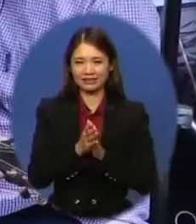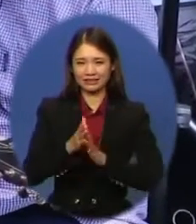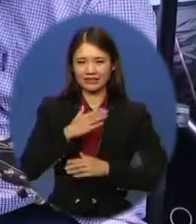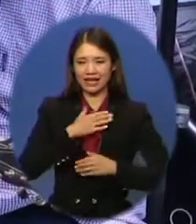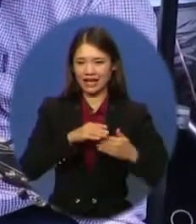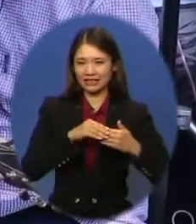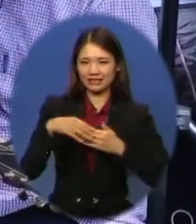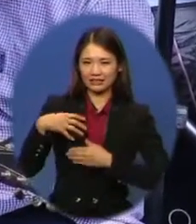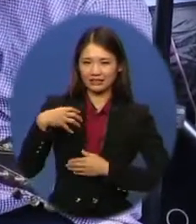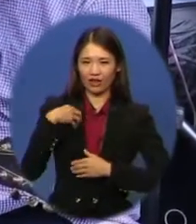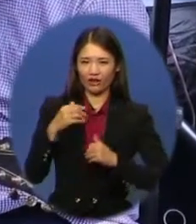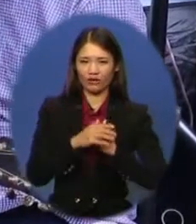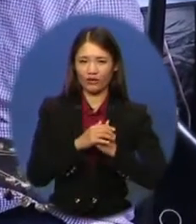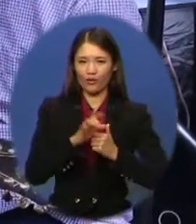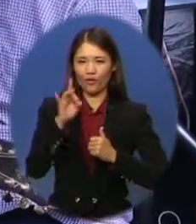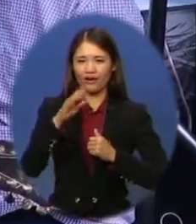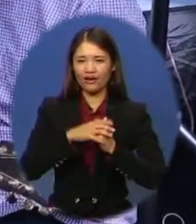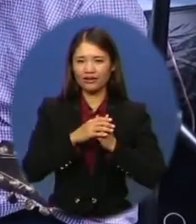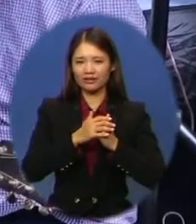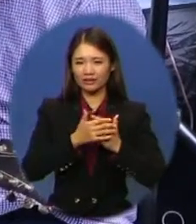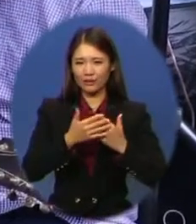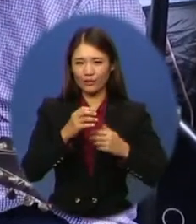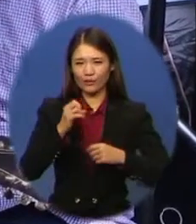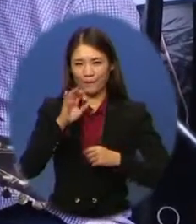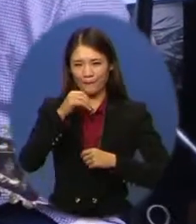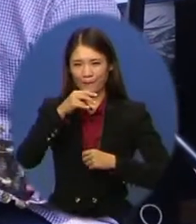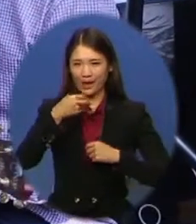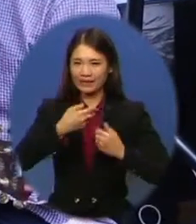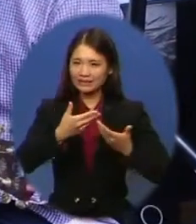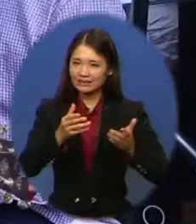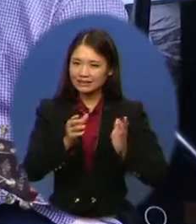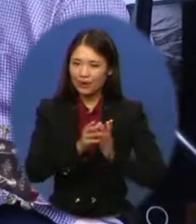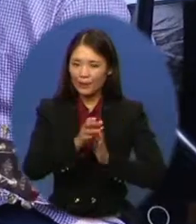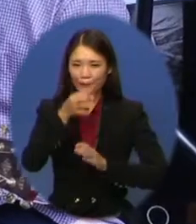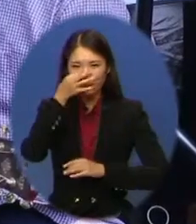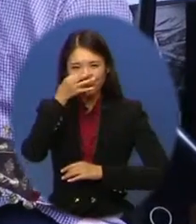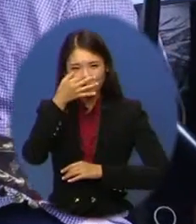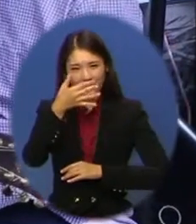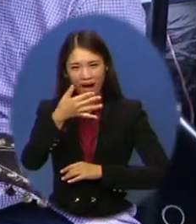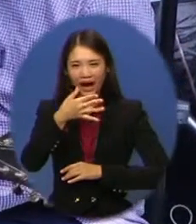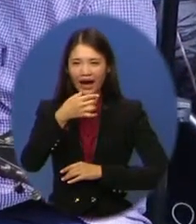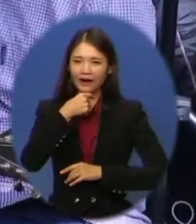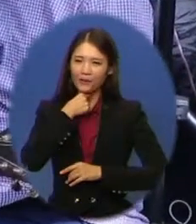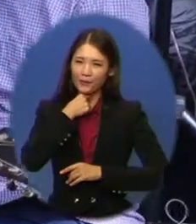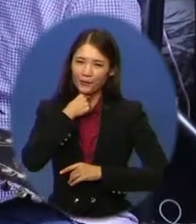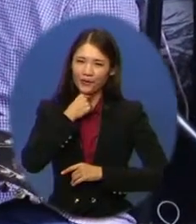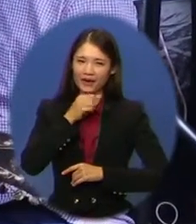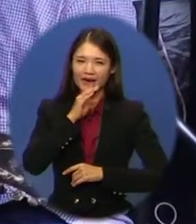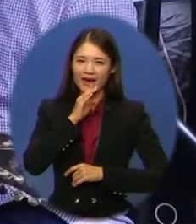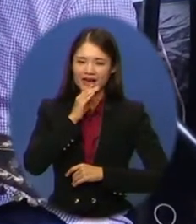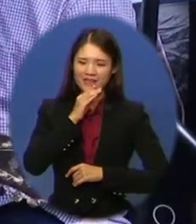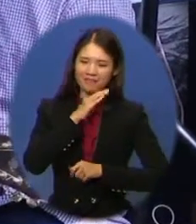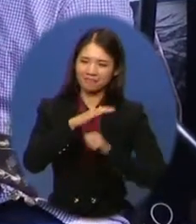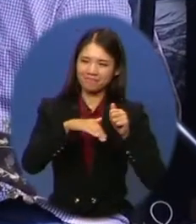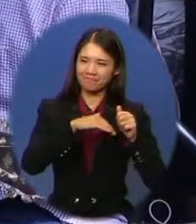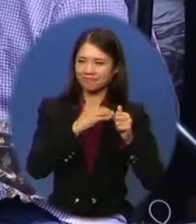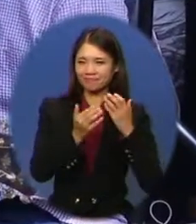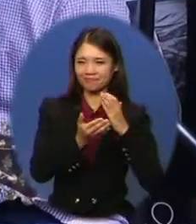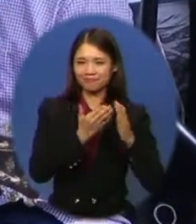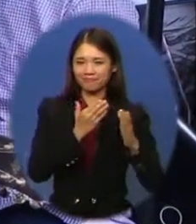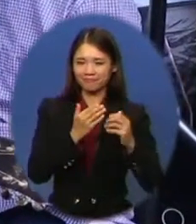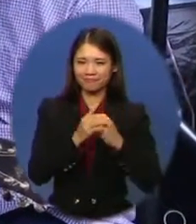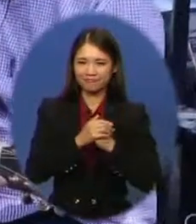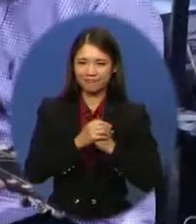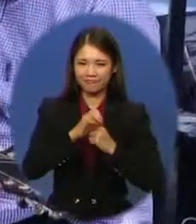맡고 있고요. 원래 오늘 여러분들께 밴드가 와서 멋진 공연을 보여드리려고 했으나 사정상 그러지 못하게 됐고요.